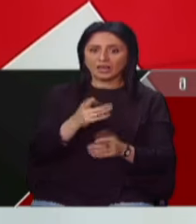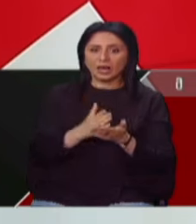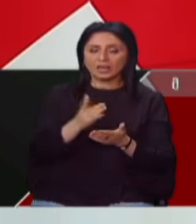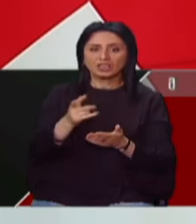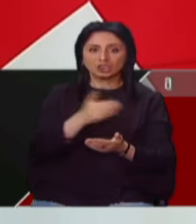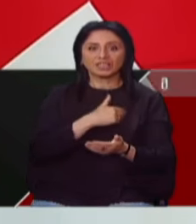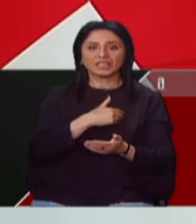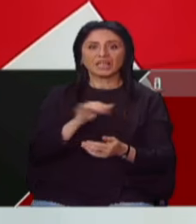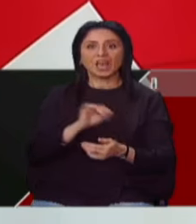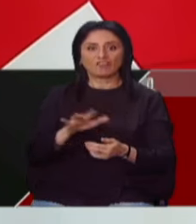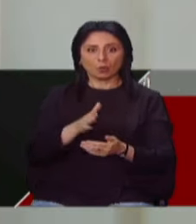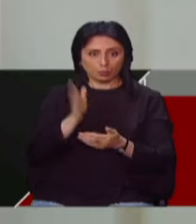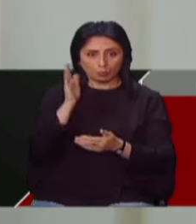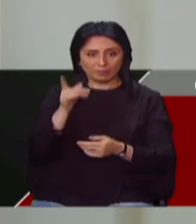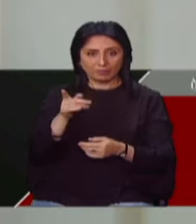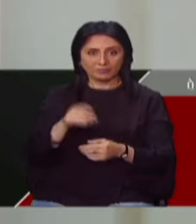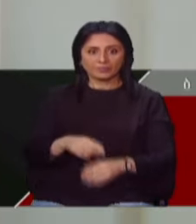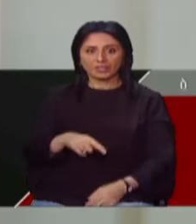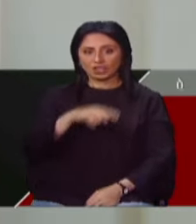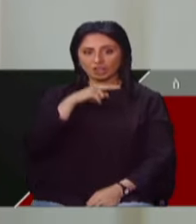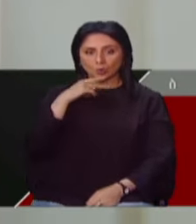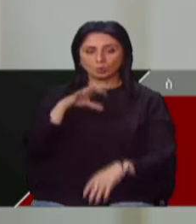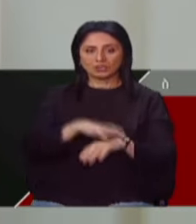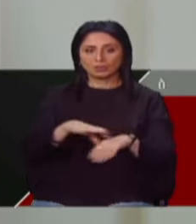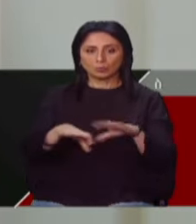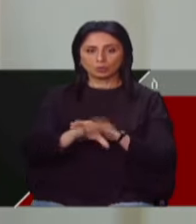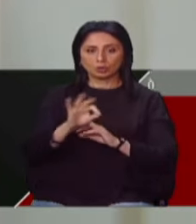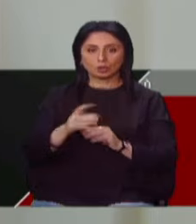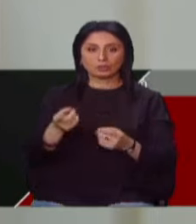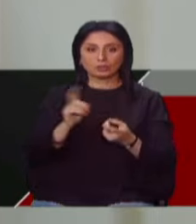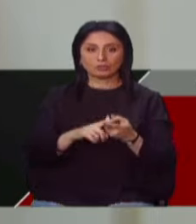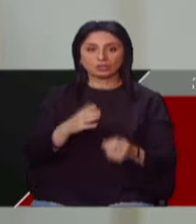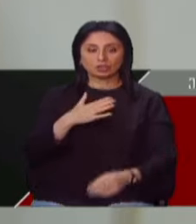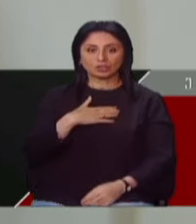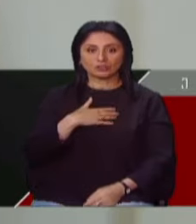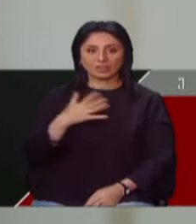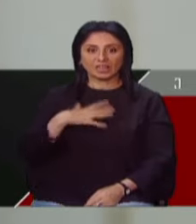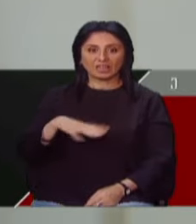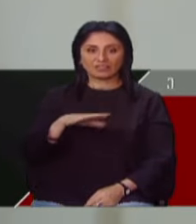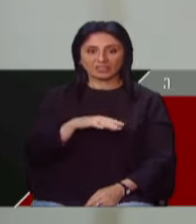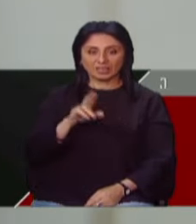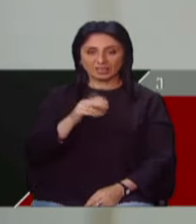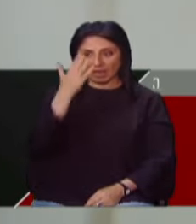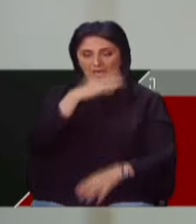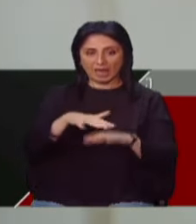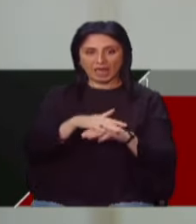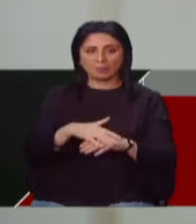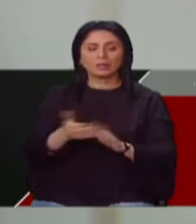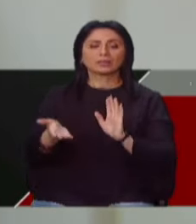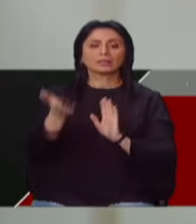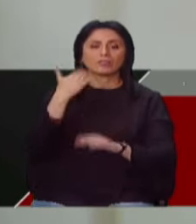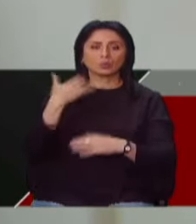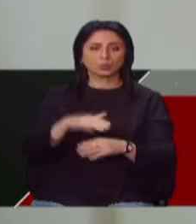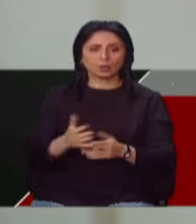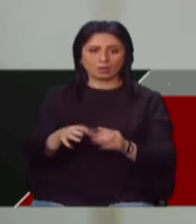ამბობრო შენ გინდა ევროპული მომავალი რუსეთის მონობასთან დაკავშირებით ჩვენმა ქვეყანამ და ერმა გააკეთა დიდი ხნის